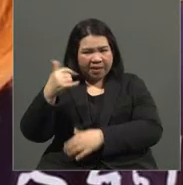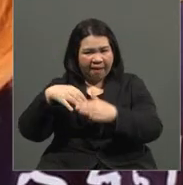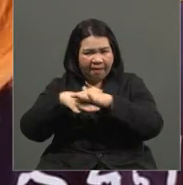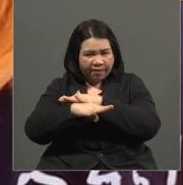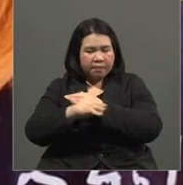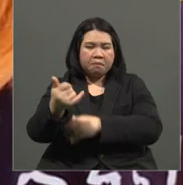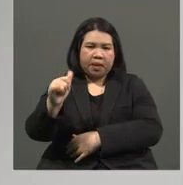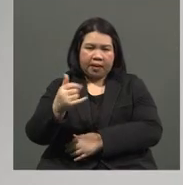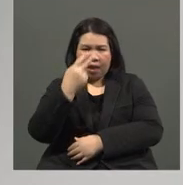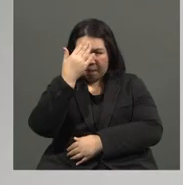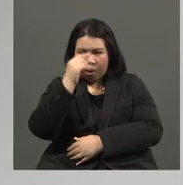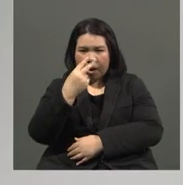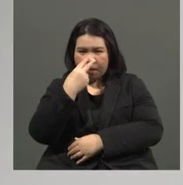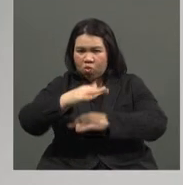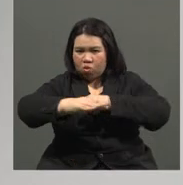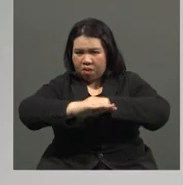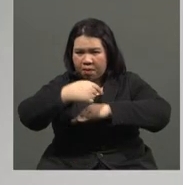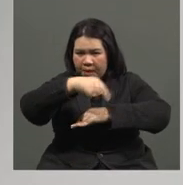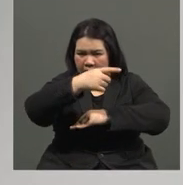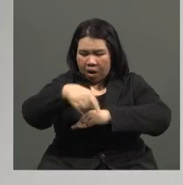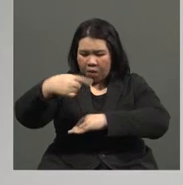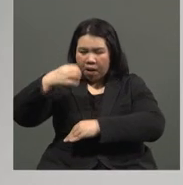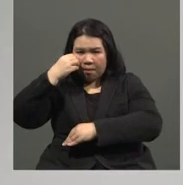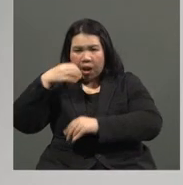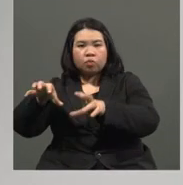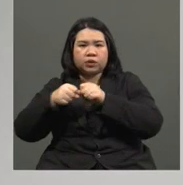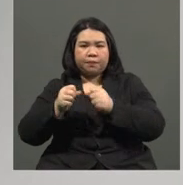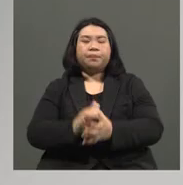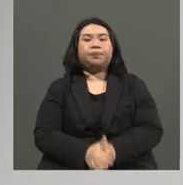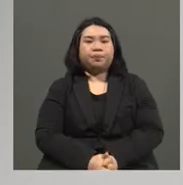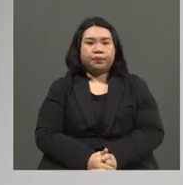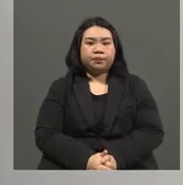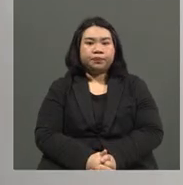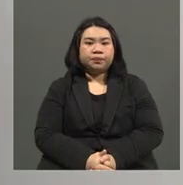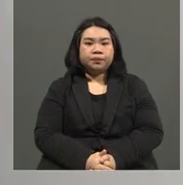ไปไปแถบแนวชายแดนแลแต่สุดท้ายกลับมาบ้านเออนะฮะ